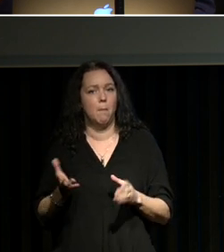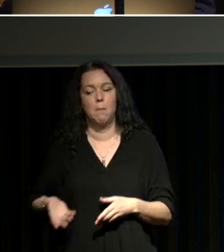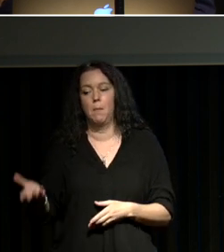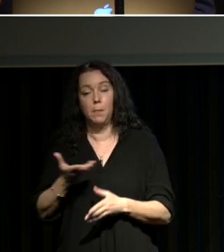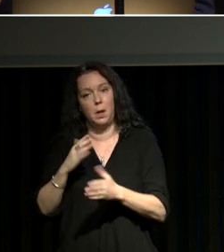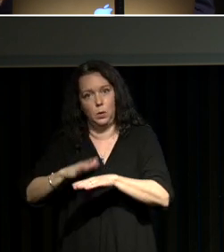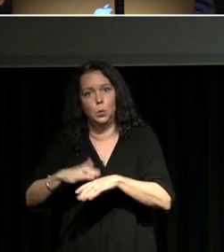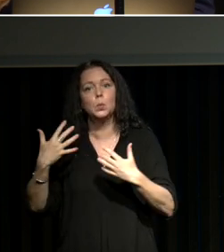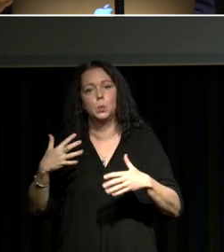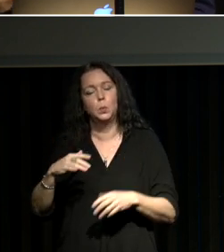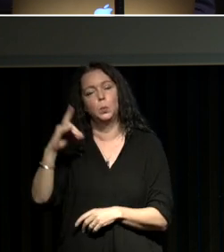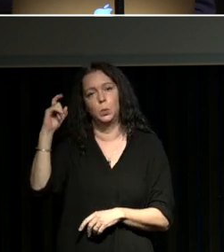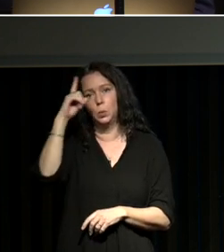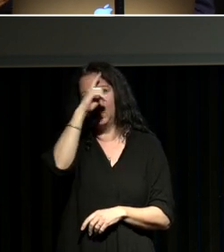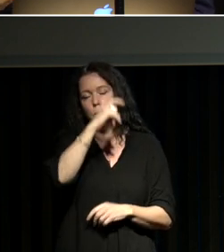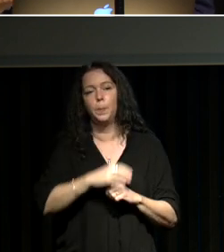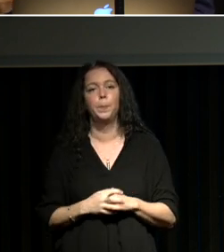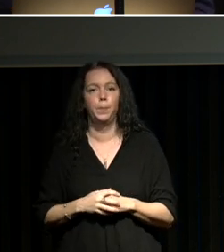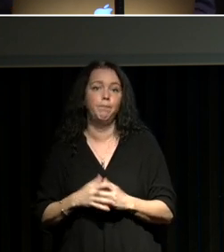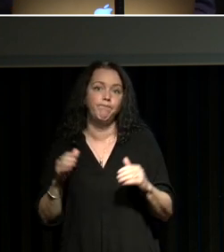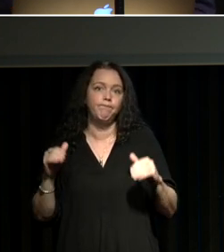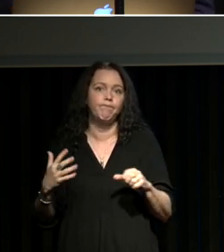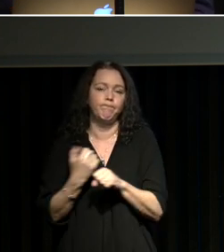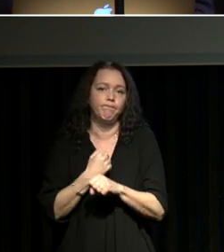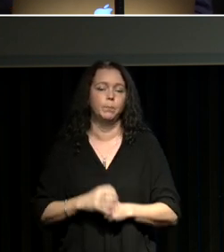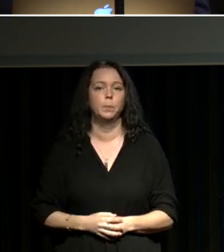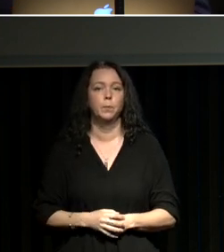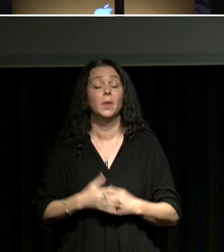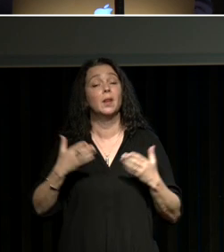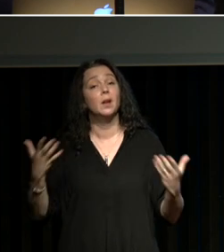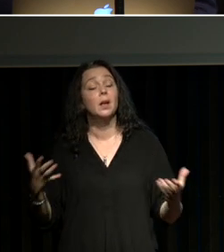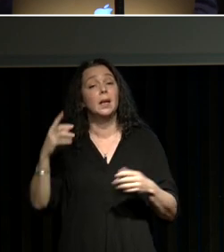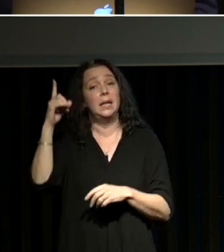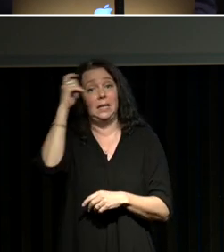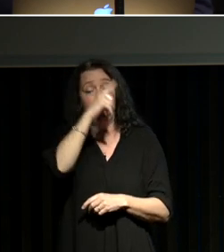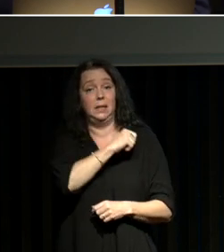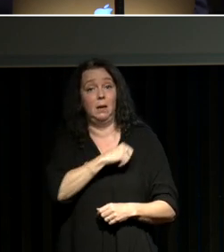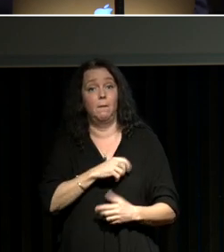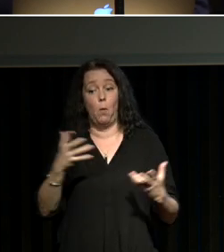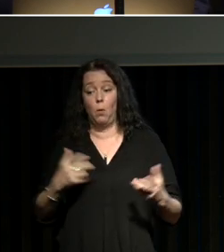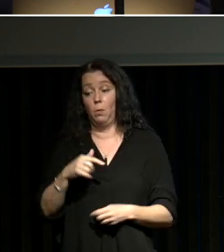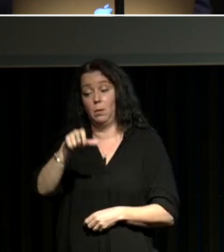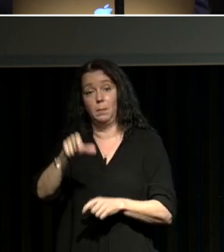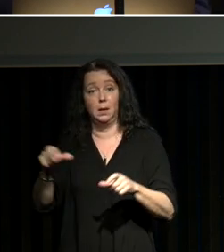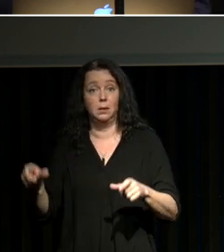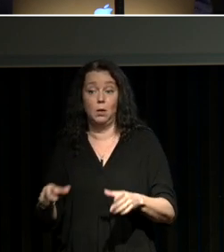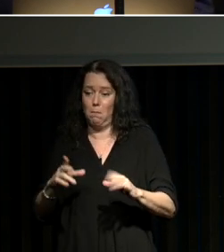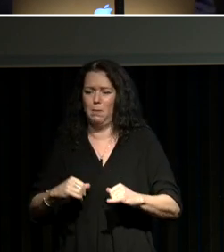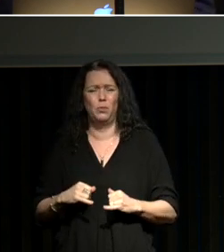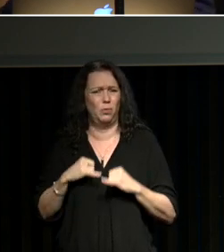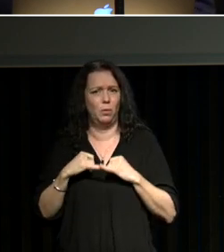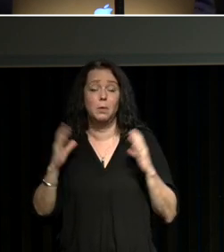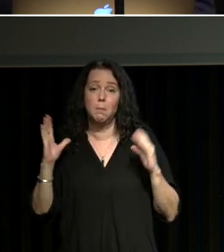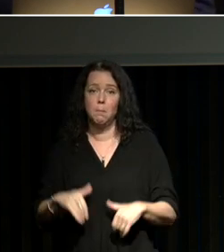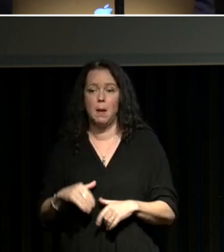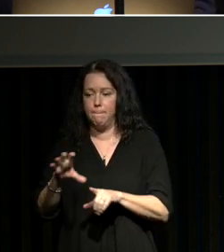même difficile, mais on a quand même pu le faire. Ce qui a été très difficile, c'est qu'on a prélevé des donneurs, même des donneurs jeunes, et